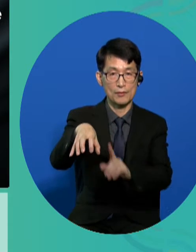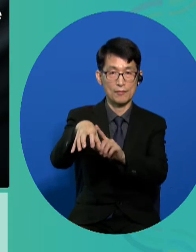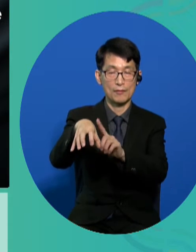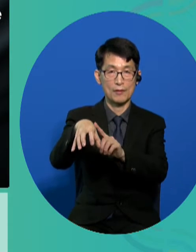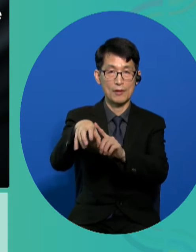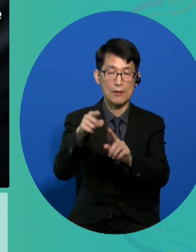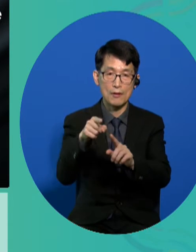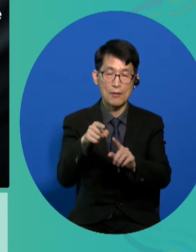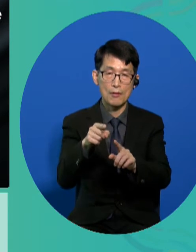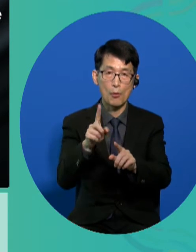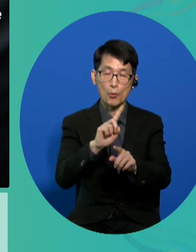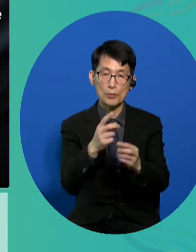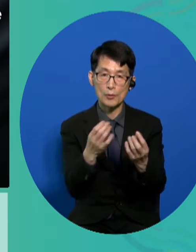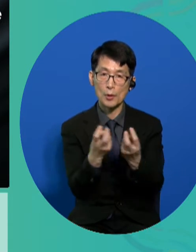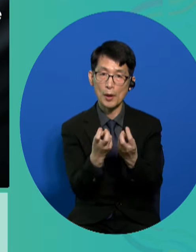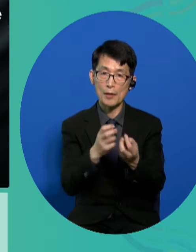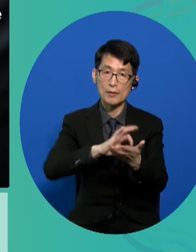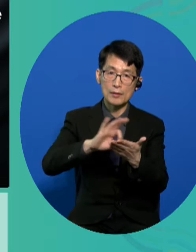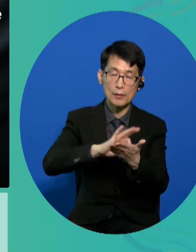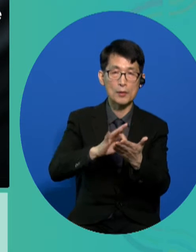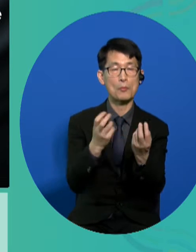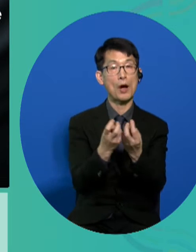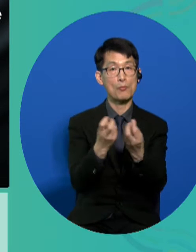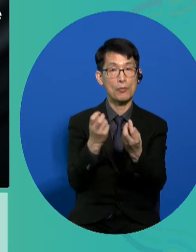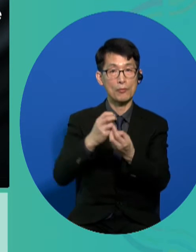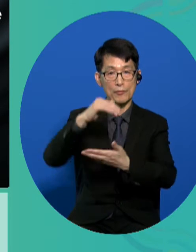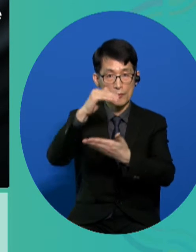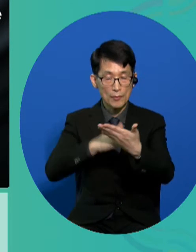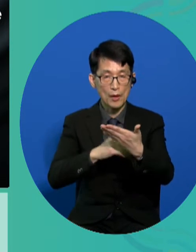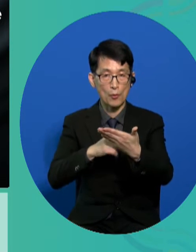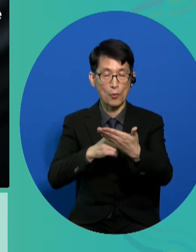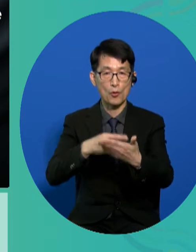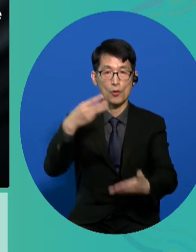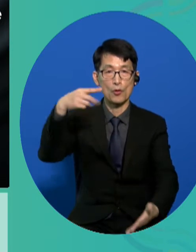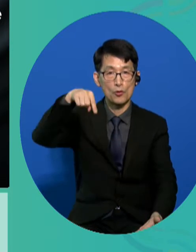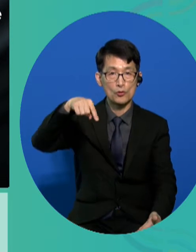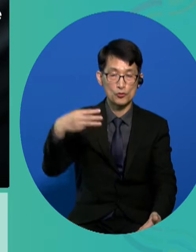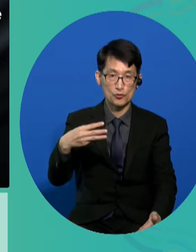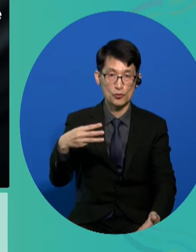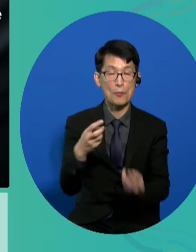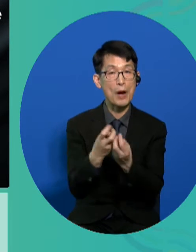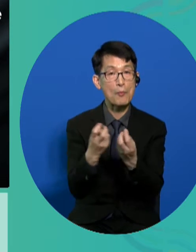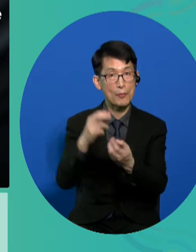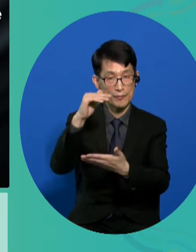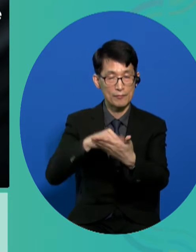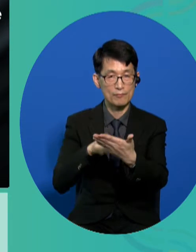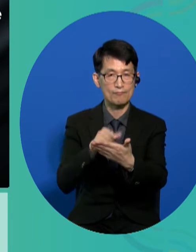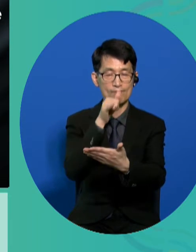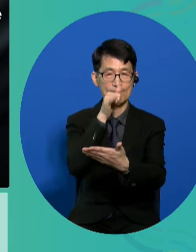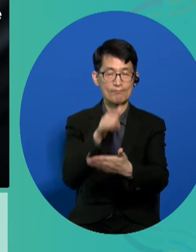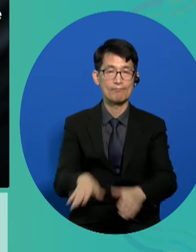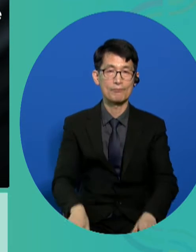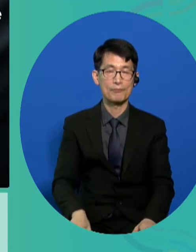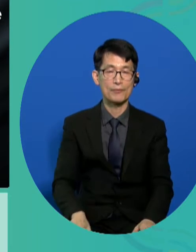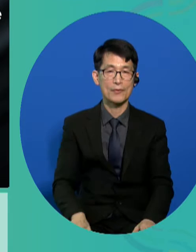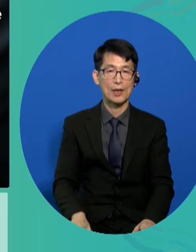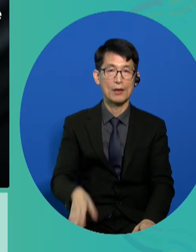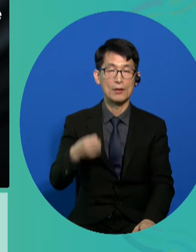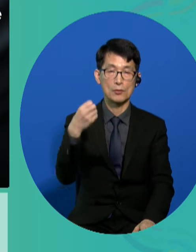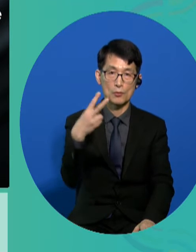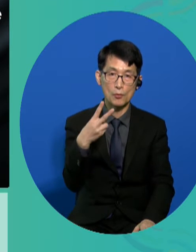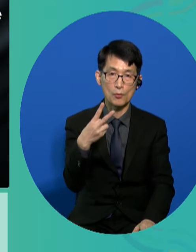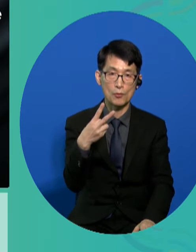접근성 표준을 어떻게 사용해야 하는지 알 수 있도록 도와주는 툴이 포함되어 있습니다. 또 도시가 입증된 조달